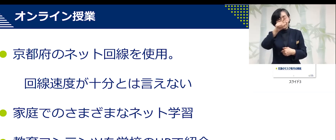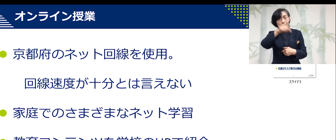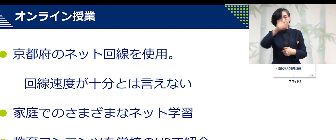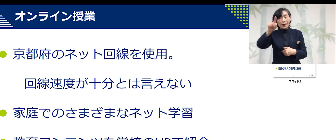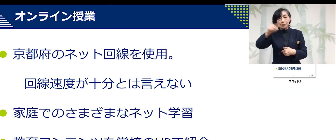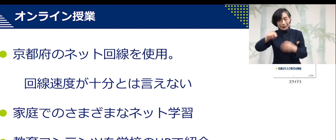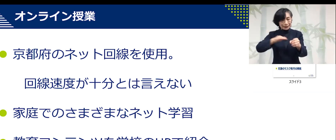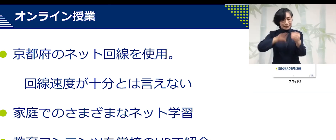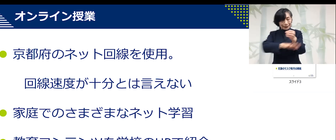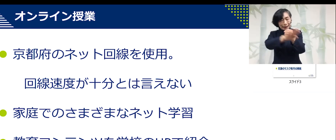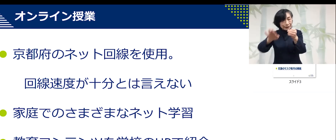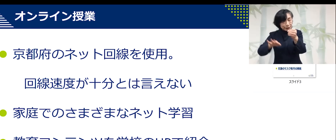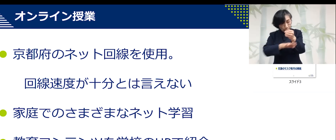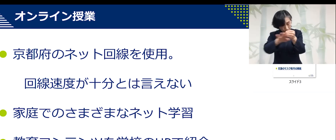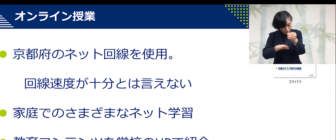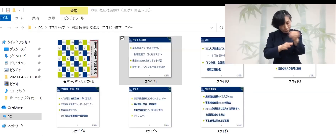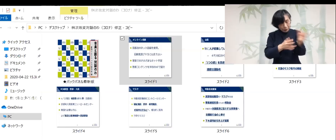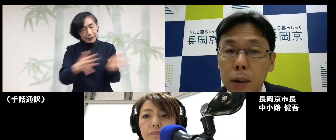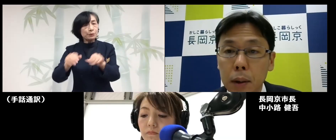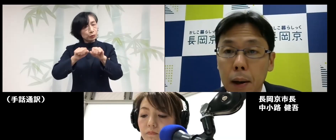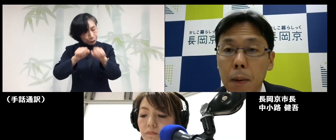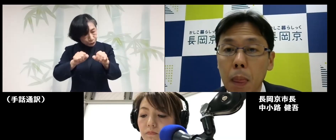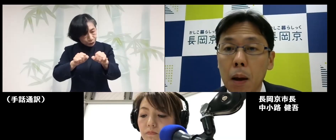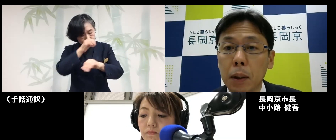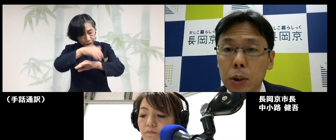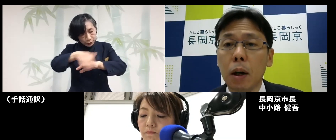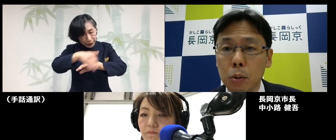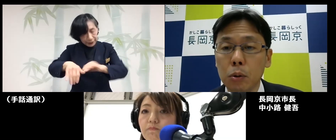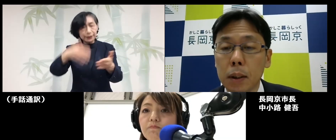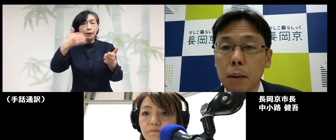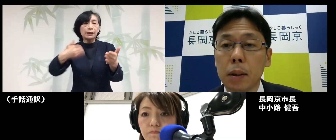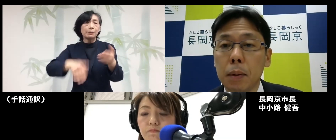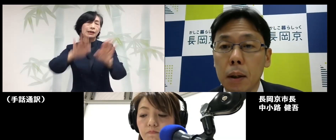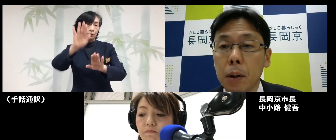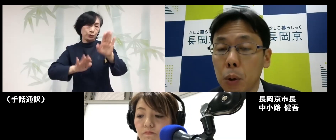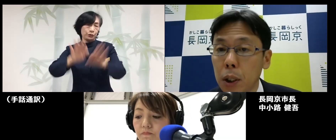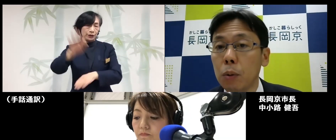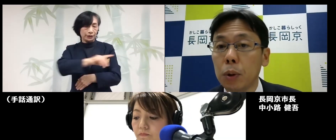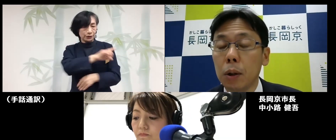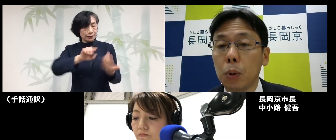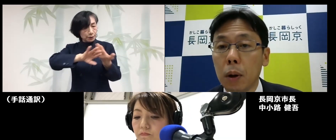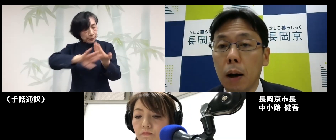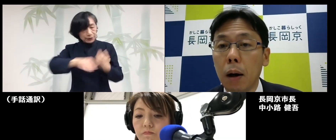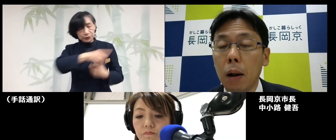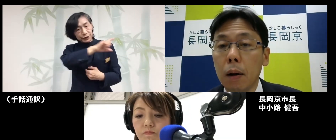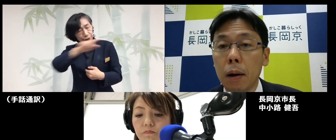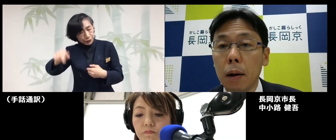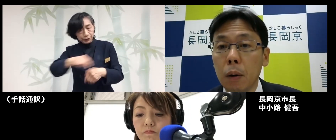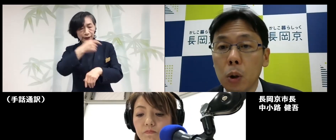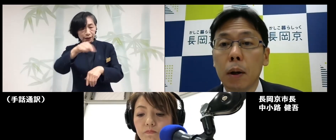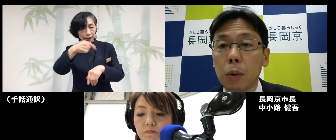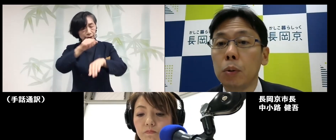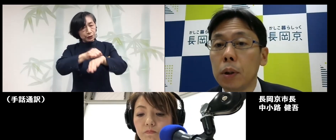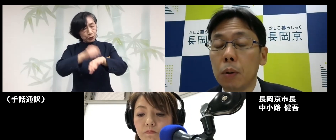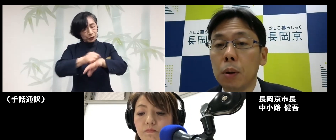だそこまで、たどり着いてない部分も含めてですね、まあ、違う、まあ、様々な、まあ、教材のご提供とか、